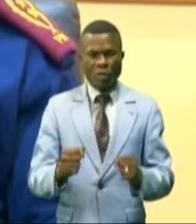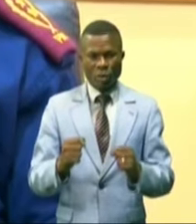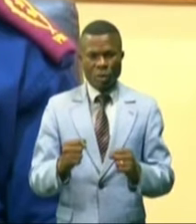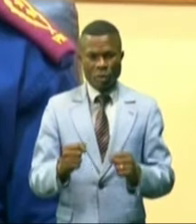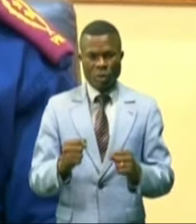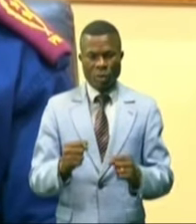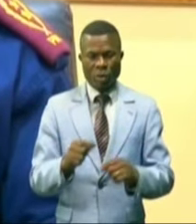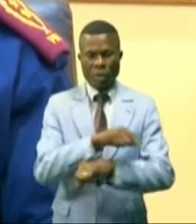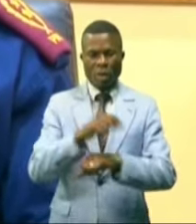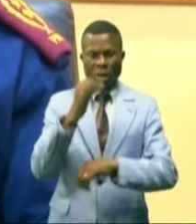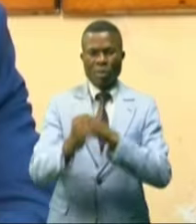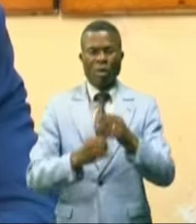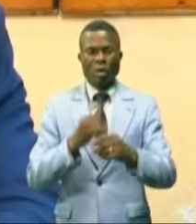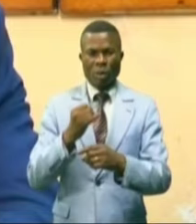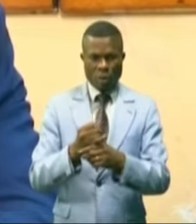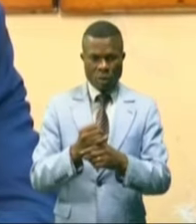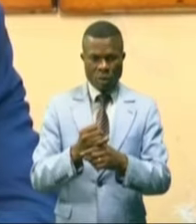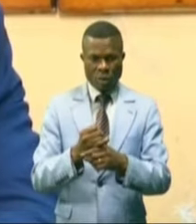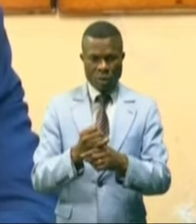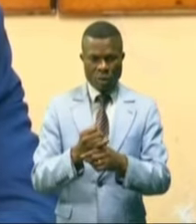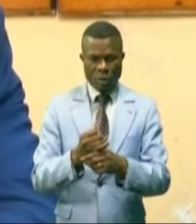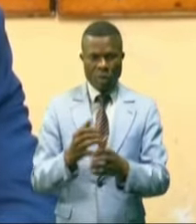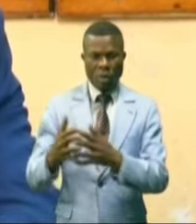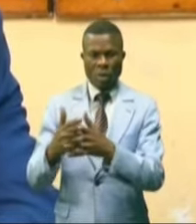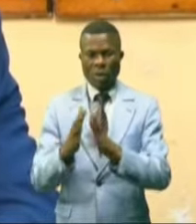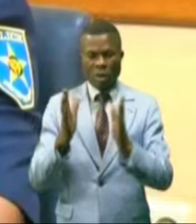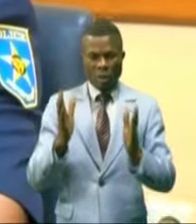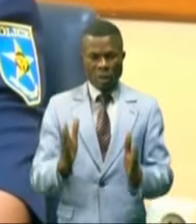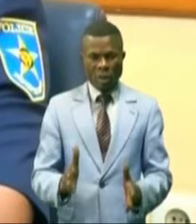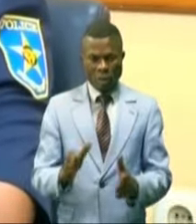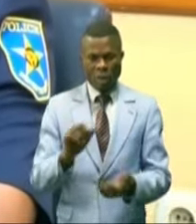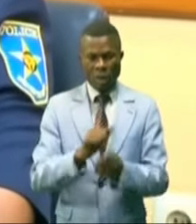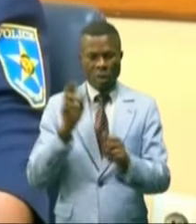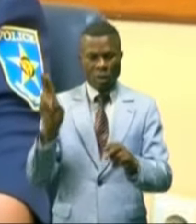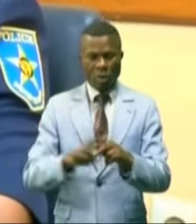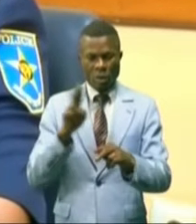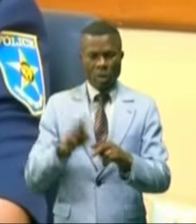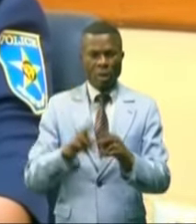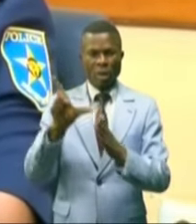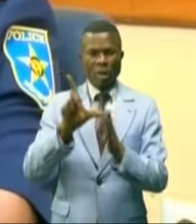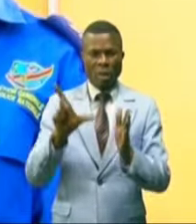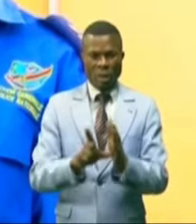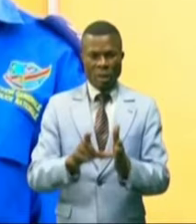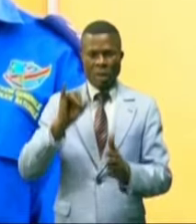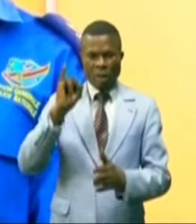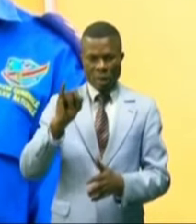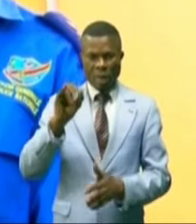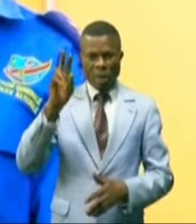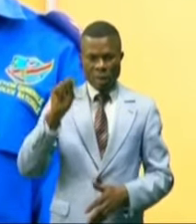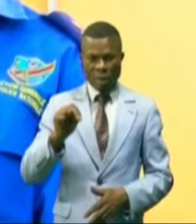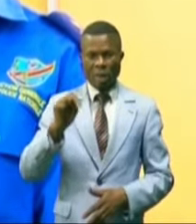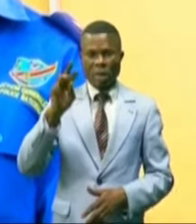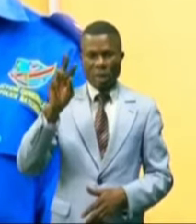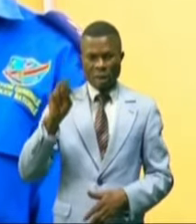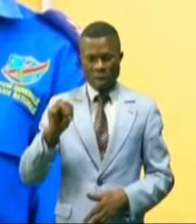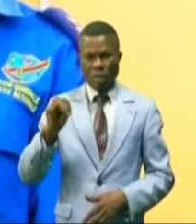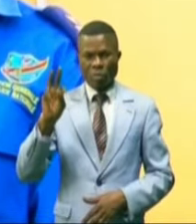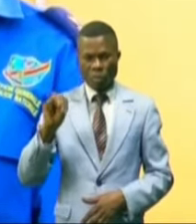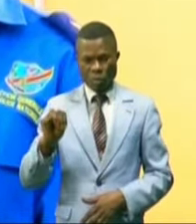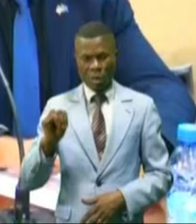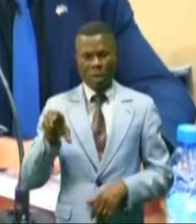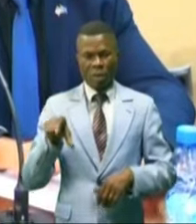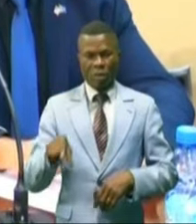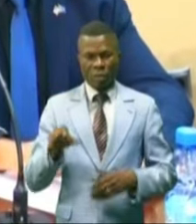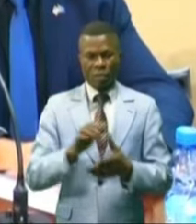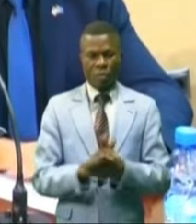les bureaux internationaux contre les stupéfiants et l'application de la loi INL en République démocratique du Congo.